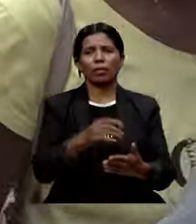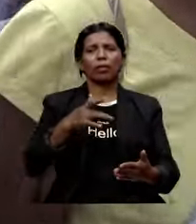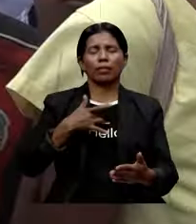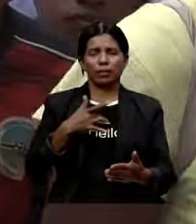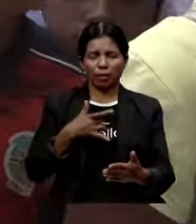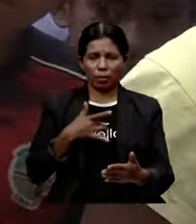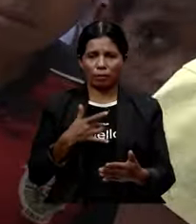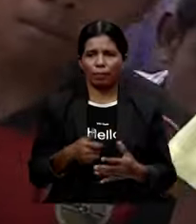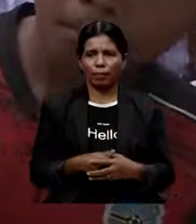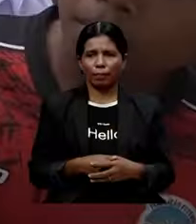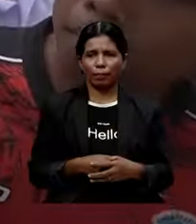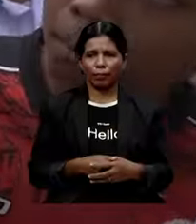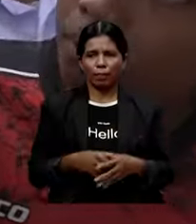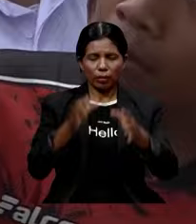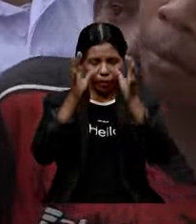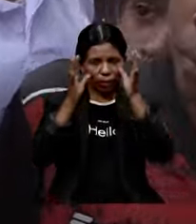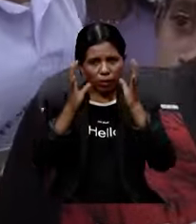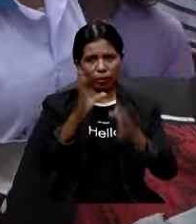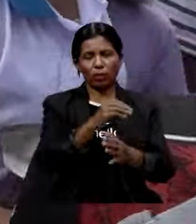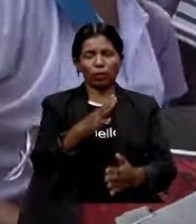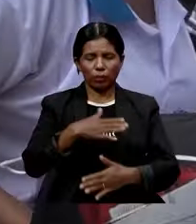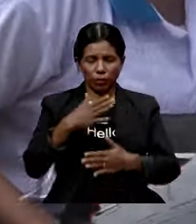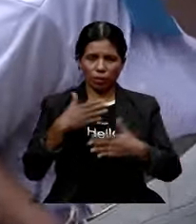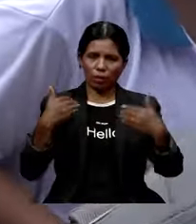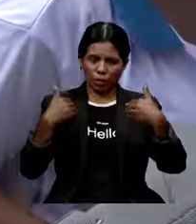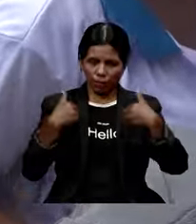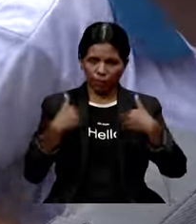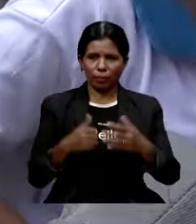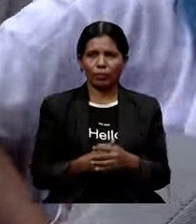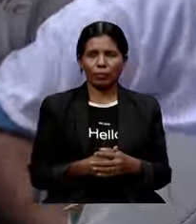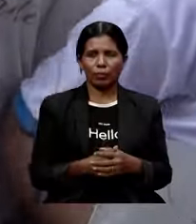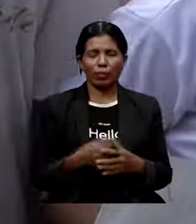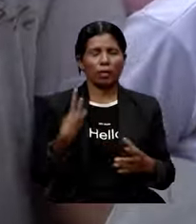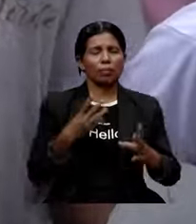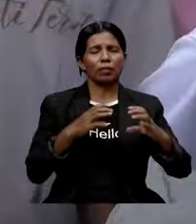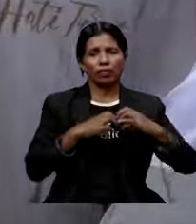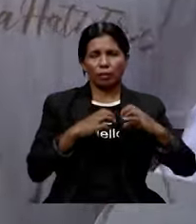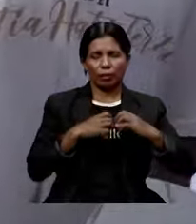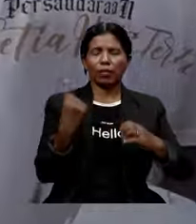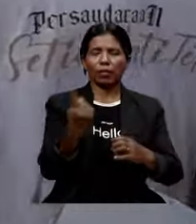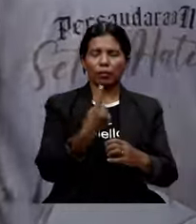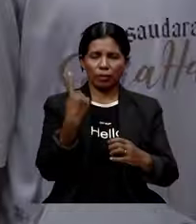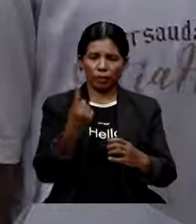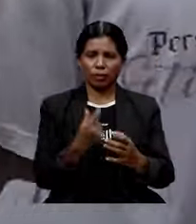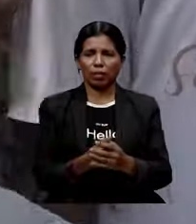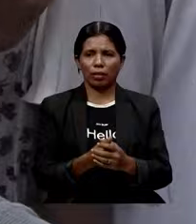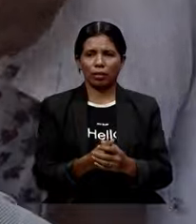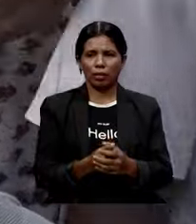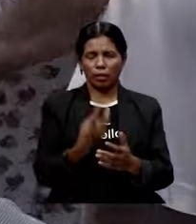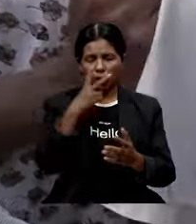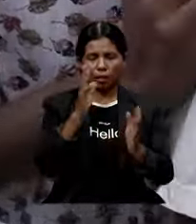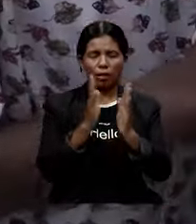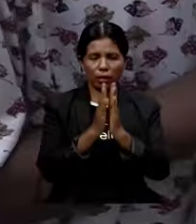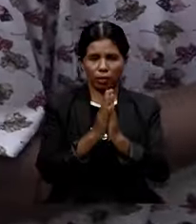sentiasa triste no contente hotu iha. Entang iha minha fuang ne na fatin acompanha